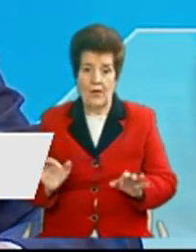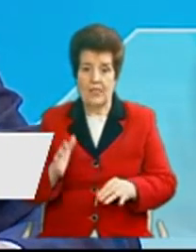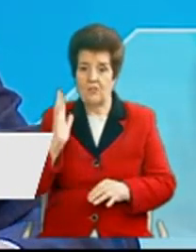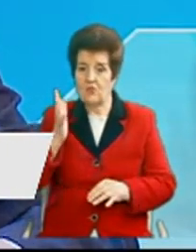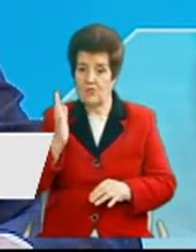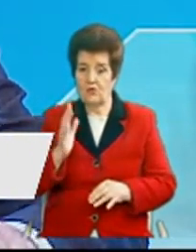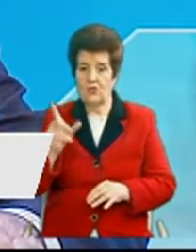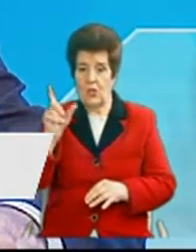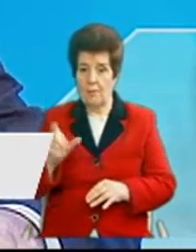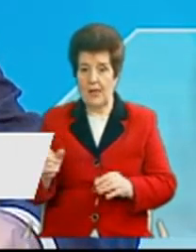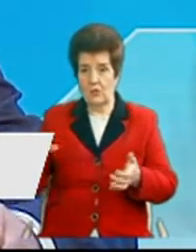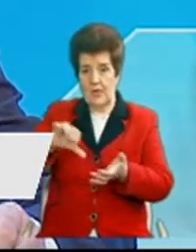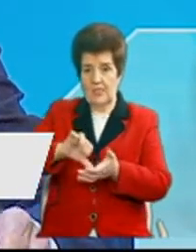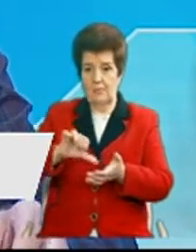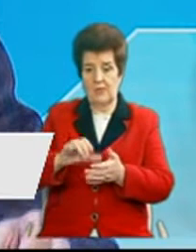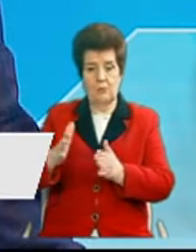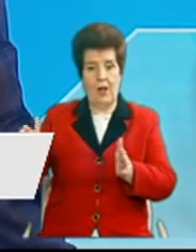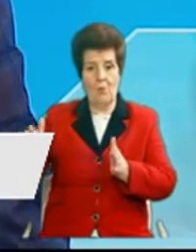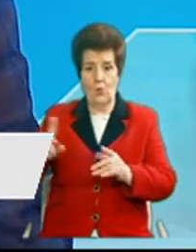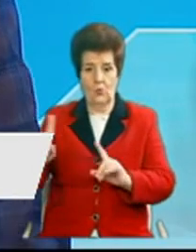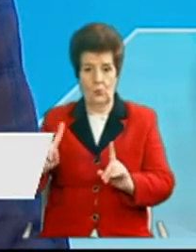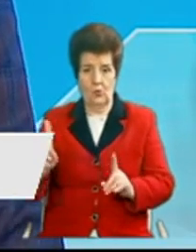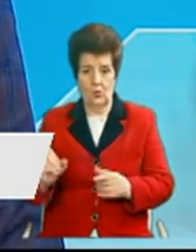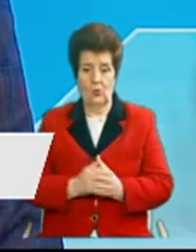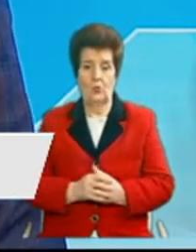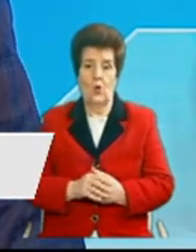de persoane să participe, respectiv poate